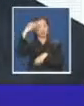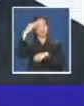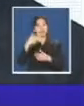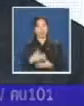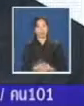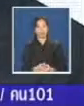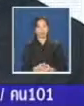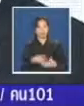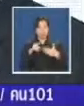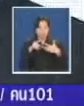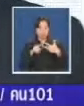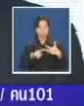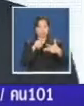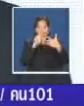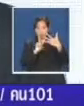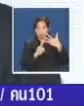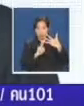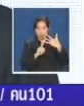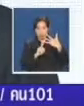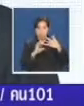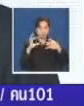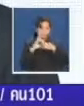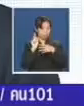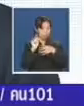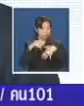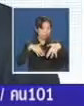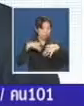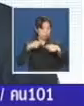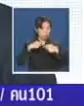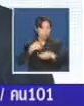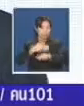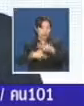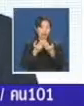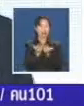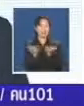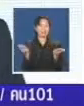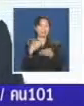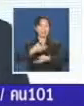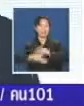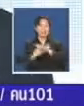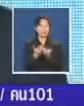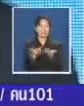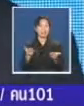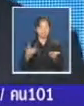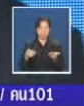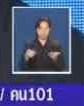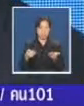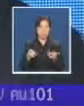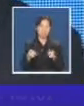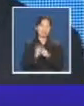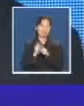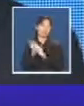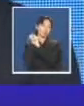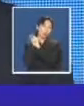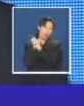ของขวัญถัดมานะครับก็จะเป็นเรื่องของพี่น้องที่เป็นผู้ค้าผู้ขายหาบเร่แผงลอยครับโดยใช้หลักการเดียว